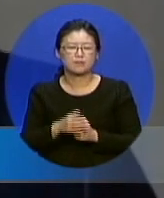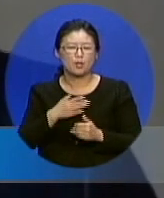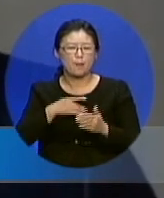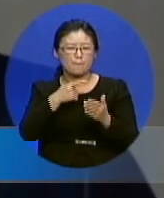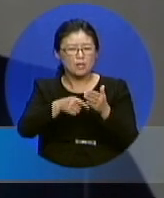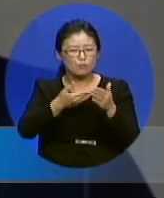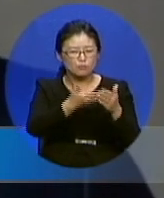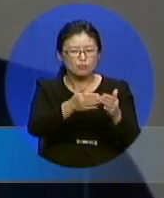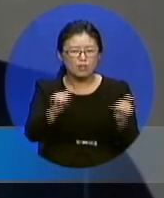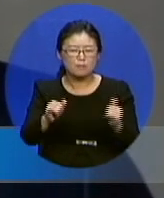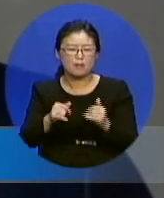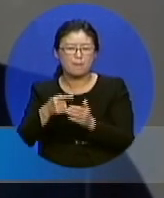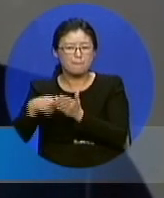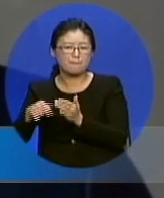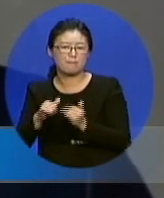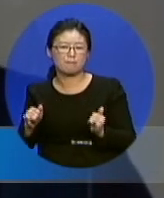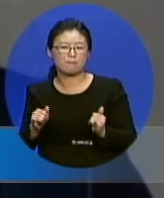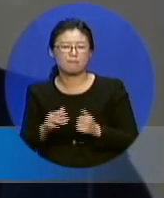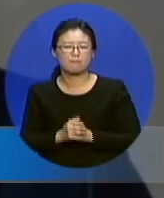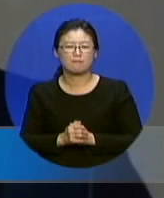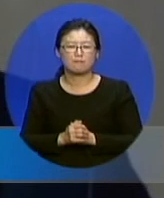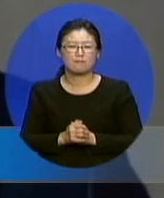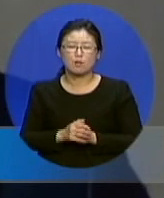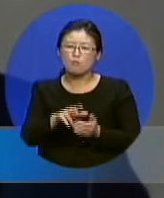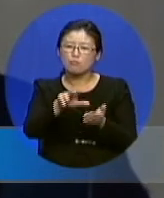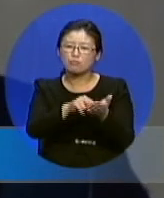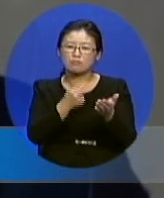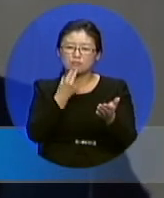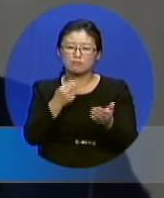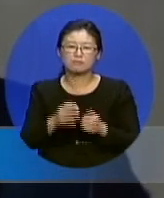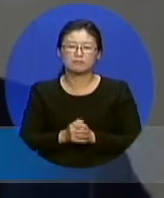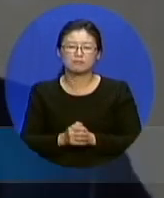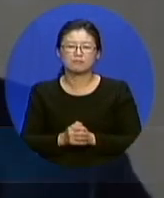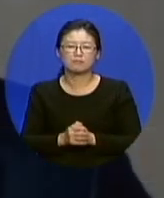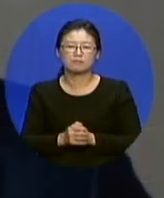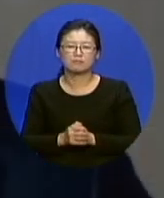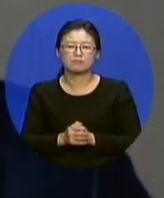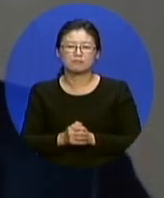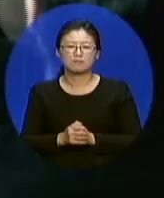전 가해자가 아니라 피해자입니다. 문제될 이유 없다고 생각하는데요.